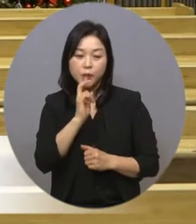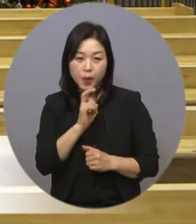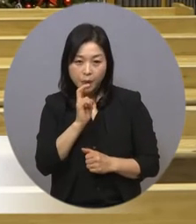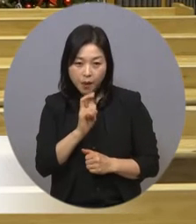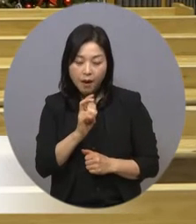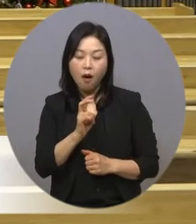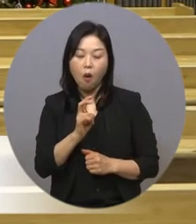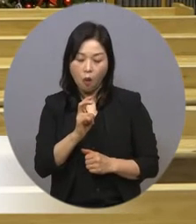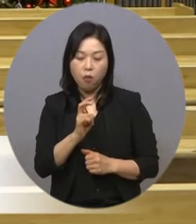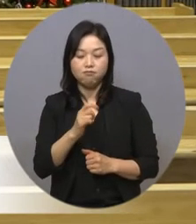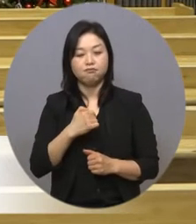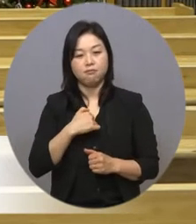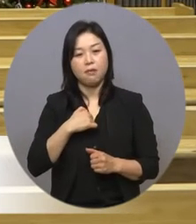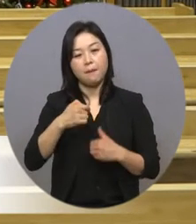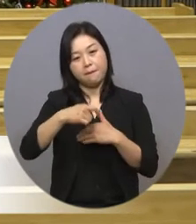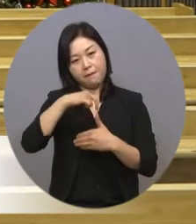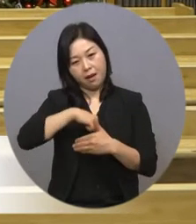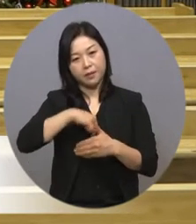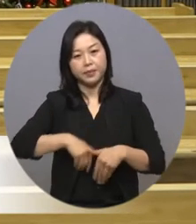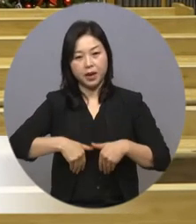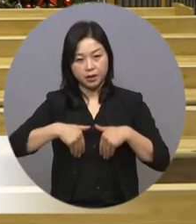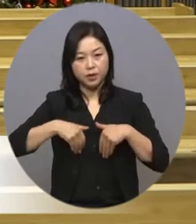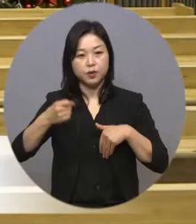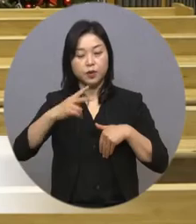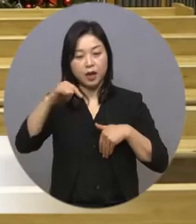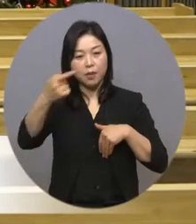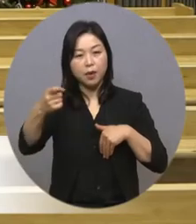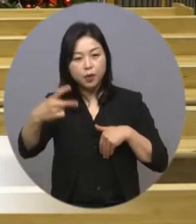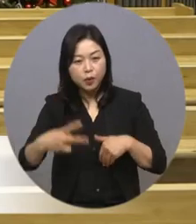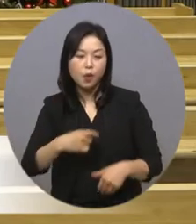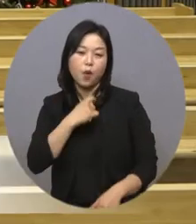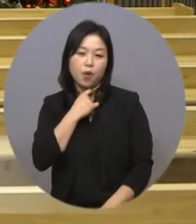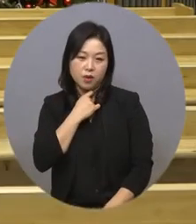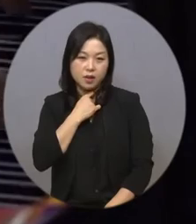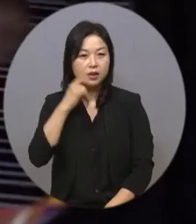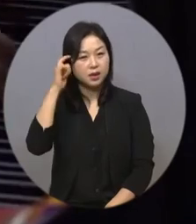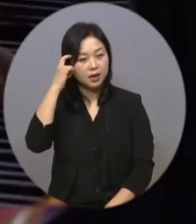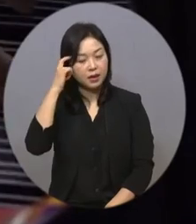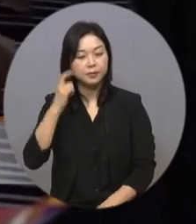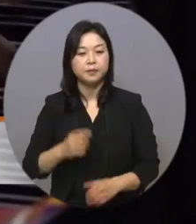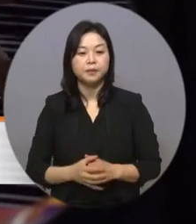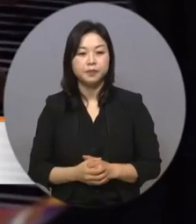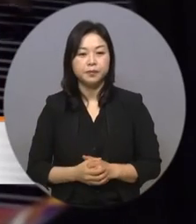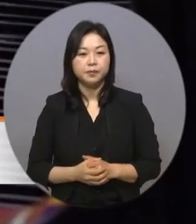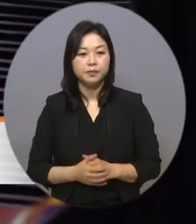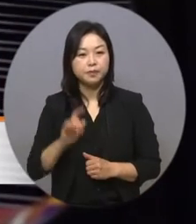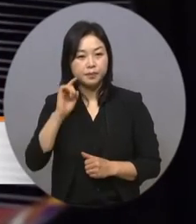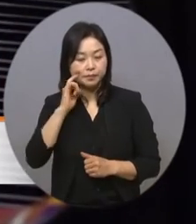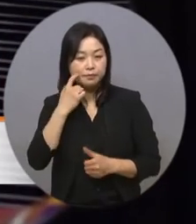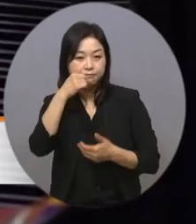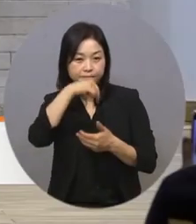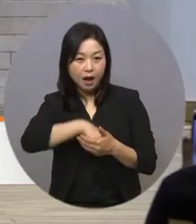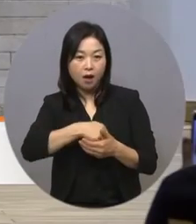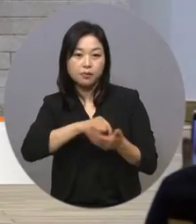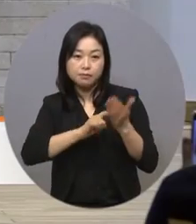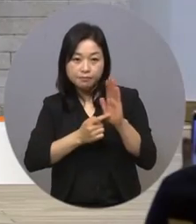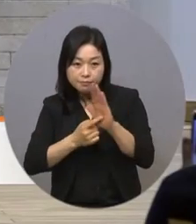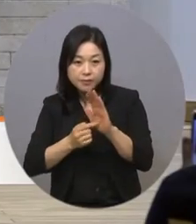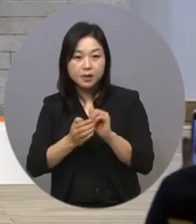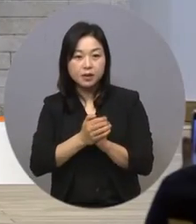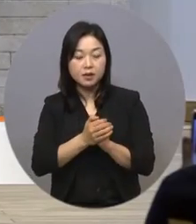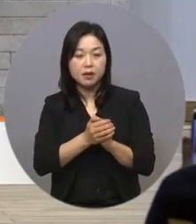보니까 마음이 되게 따뜻해지고 이거 다음에 또 했으면 좋겠다 이런 생각이 들었어요. 아름다운 뜻이 알려지면서